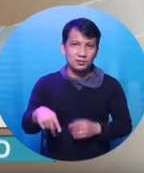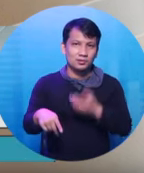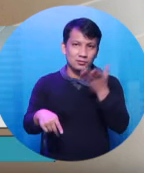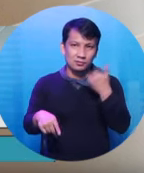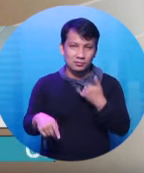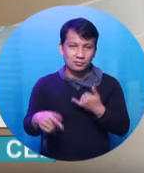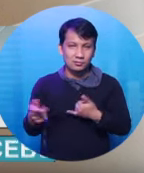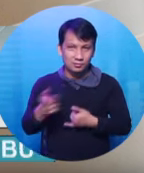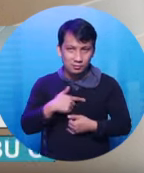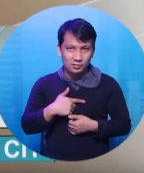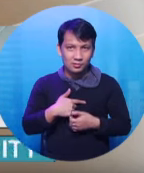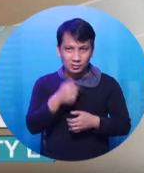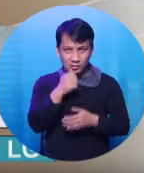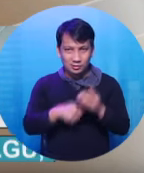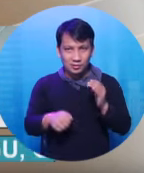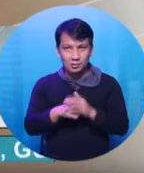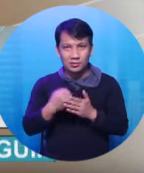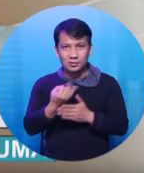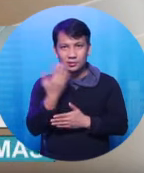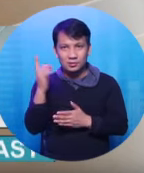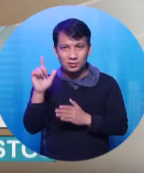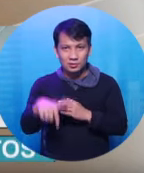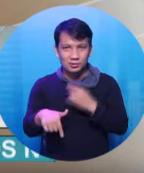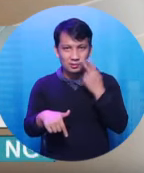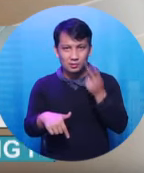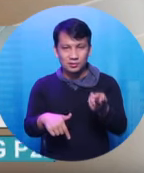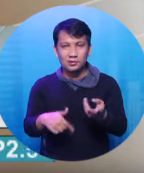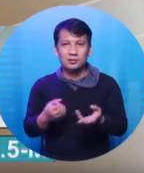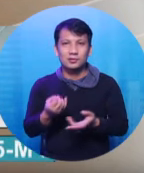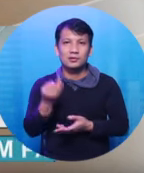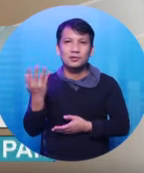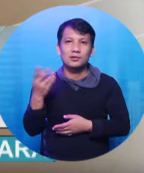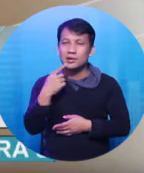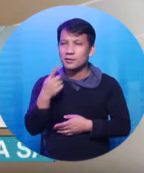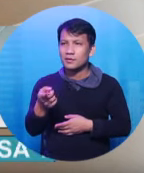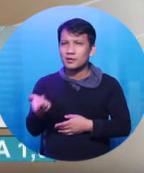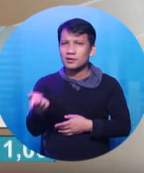sa akin. Tapos, mga ilang araw nakita ko yung, ano mo,